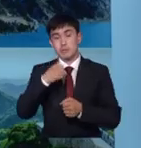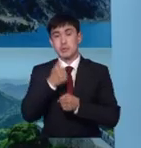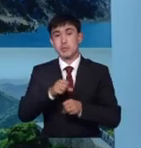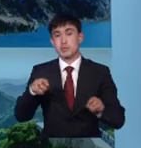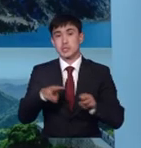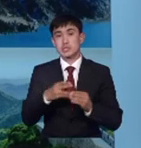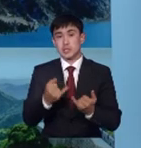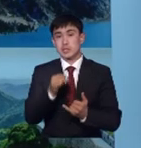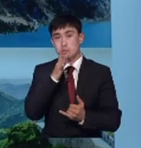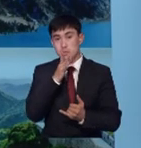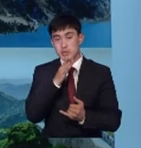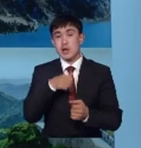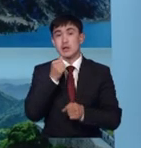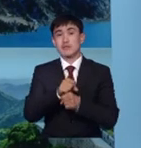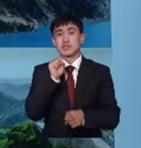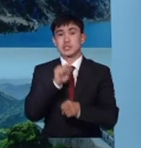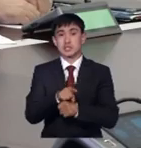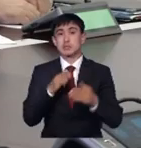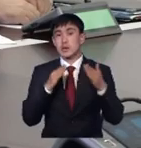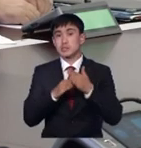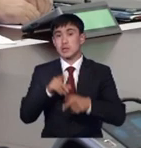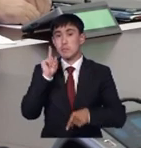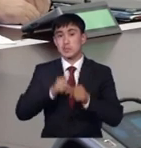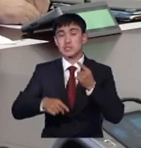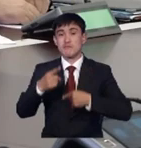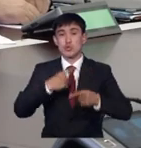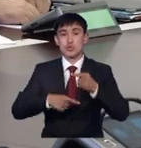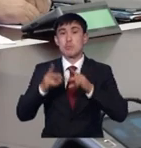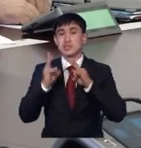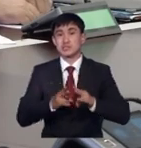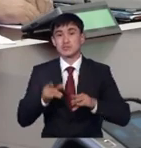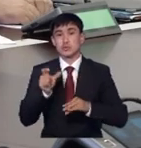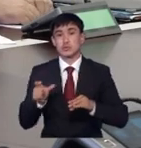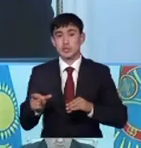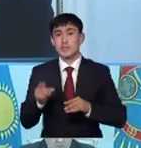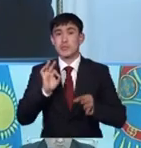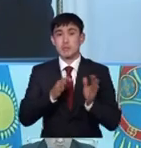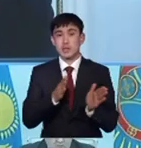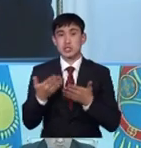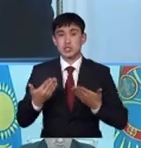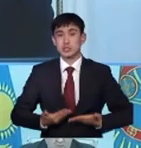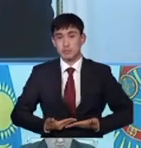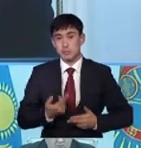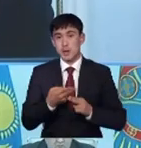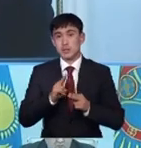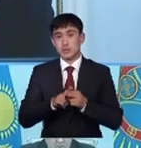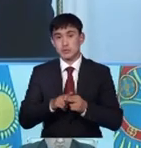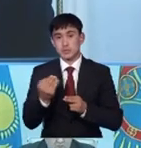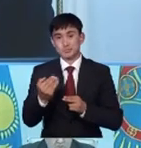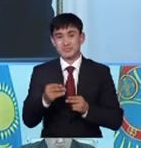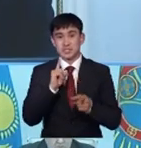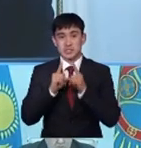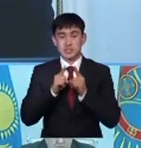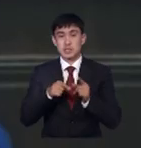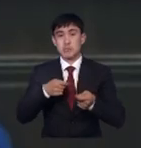премьер-министр, на данный момент основная задача – максимально быстро вернуть пострадавших людей к нормальной жизни. Помимо этого,